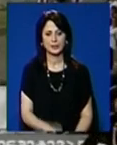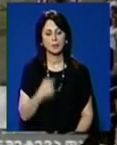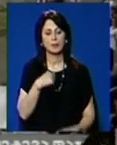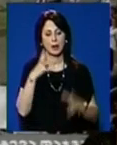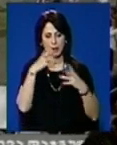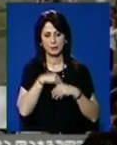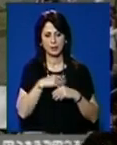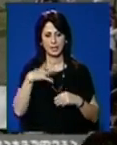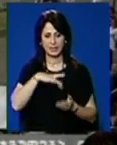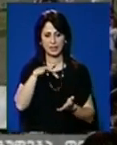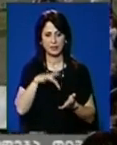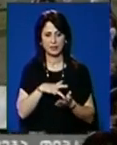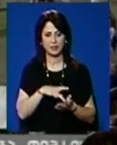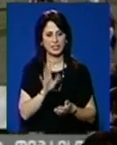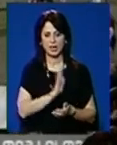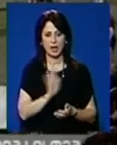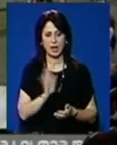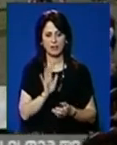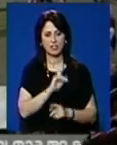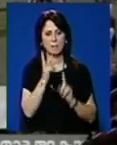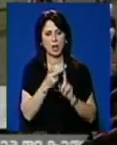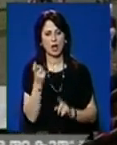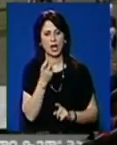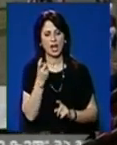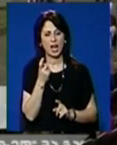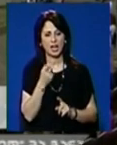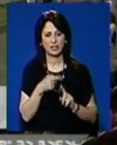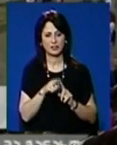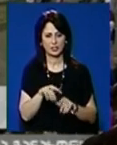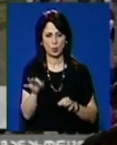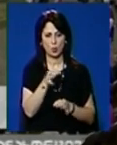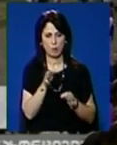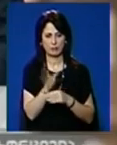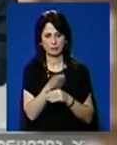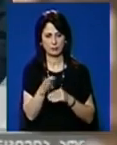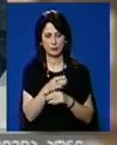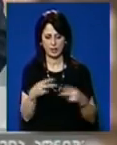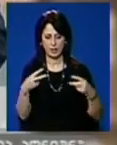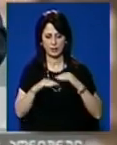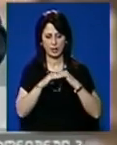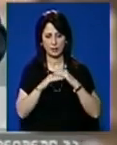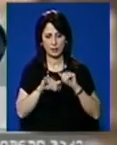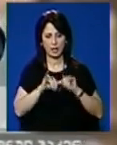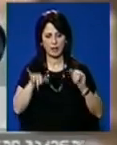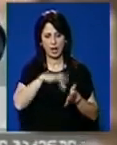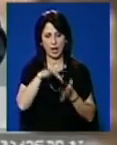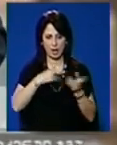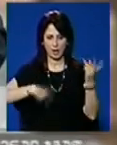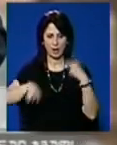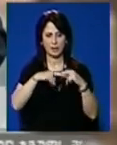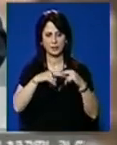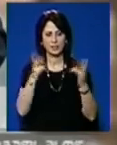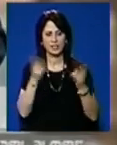მე შევძლებ თბილისი აღარ იყოფოდეს მეორე ხარისხოვან და პრივილეგირებულ უბნებად. თანაბარი განვითარება მთელ ქალაქს